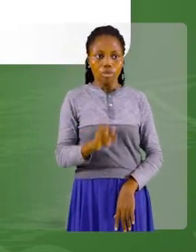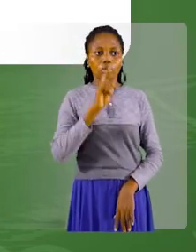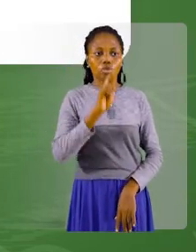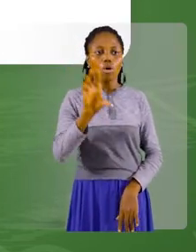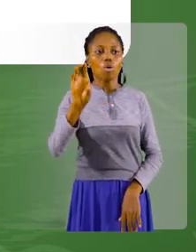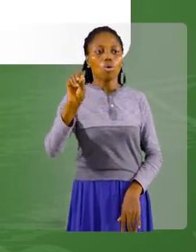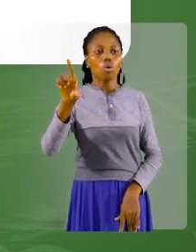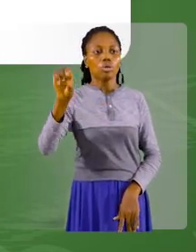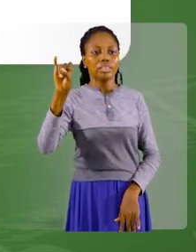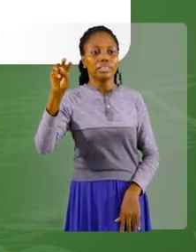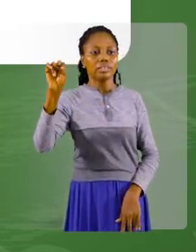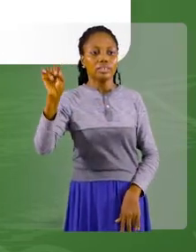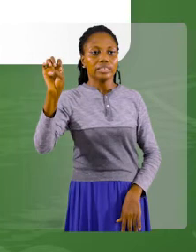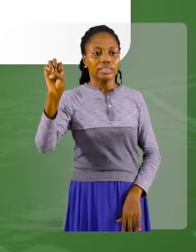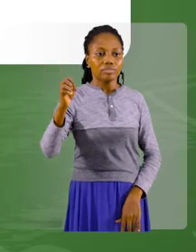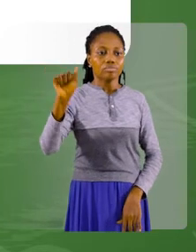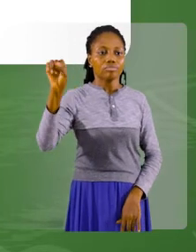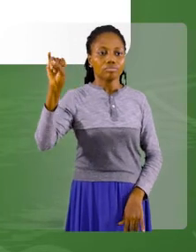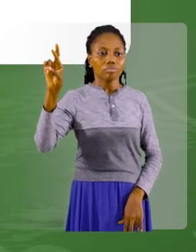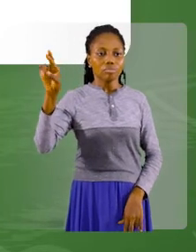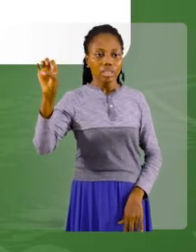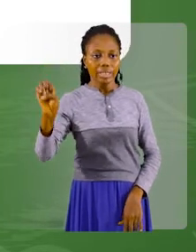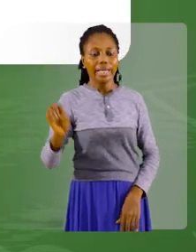sont collinéaires équivaut à